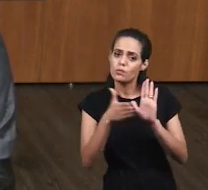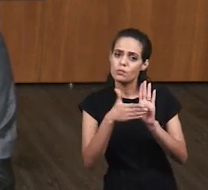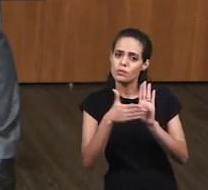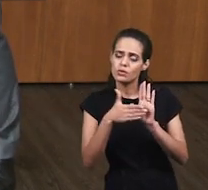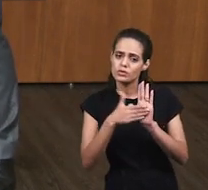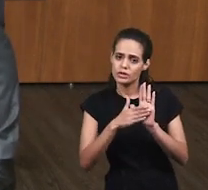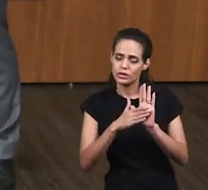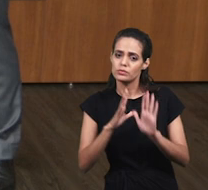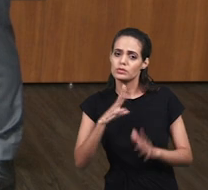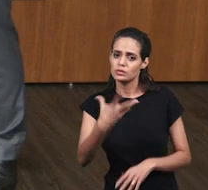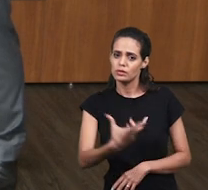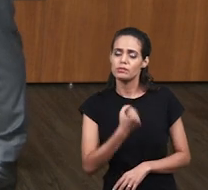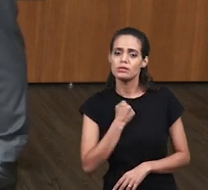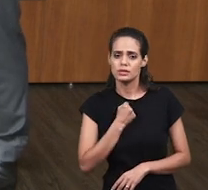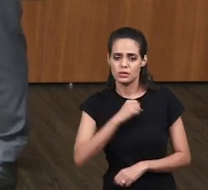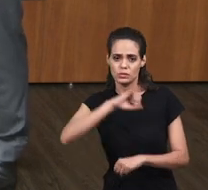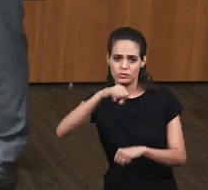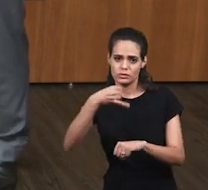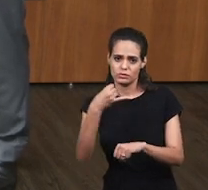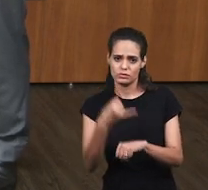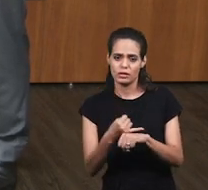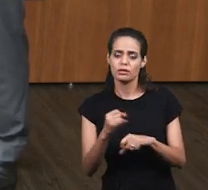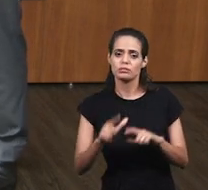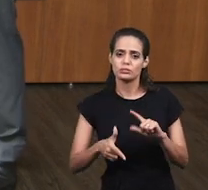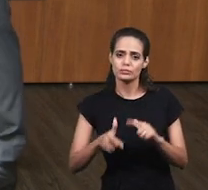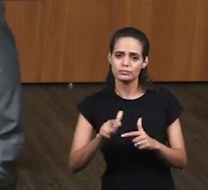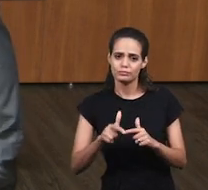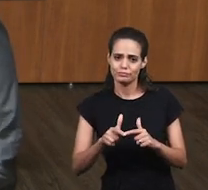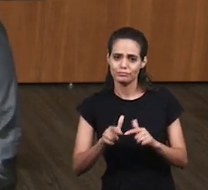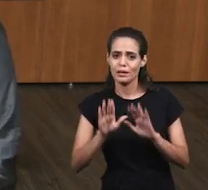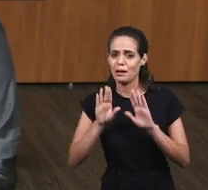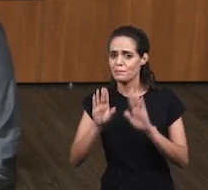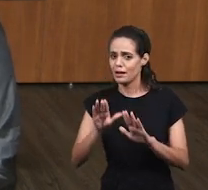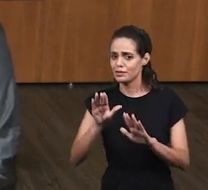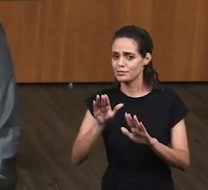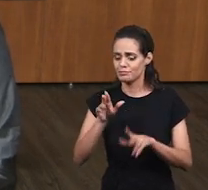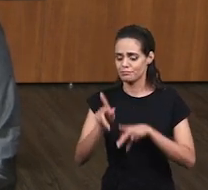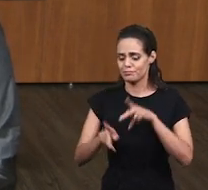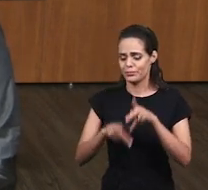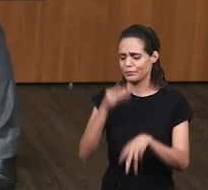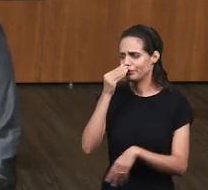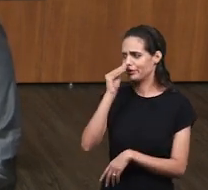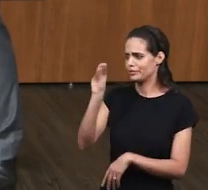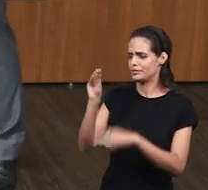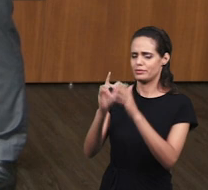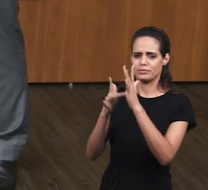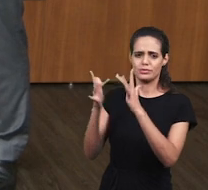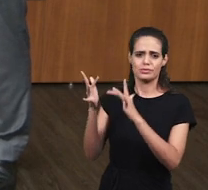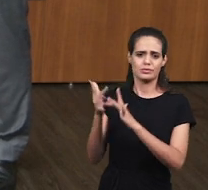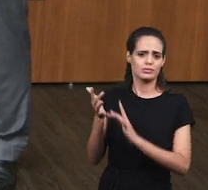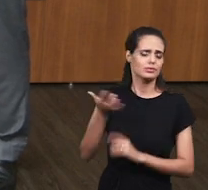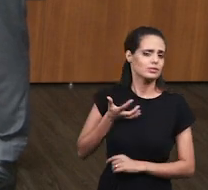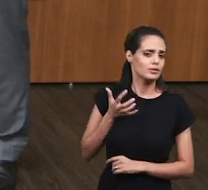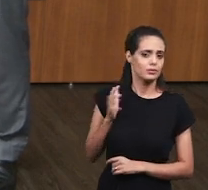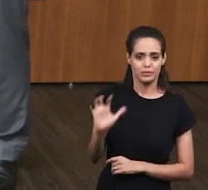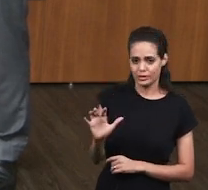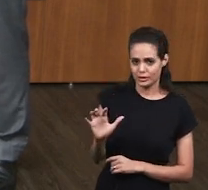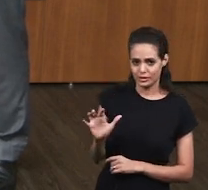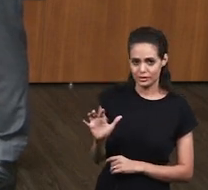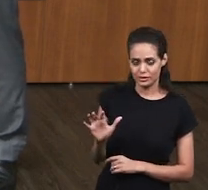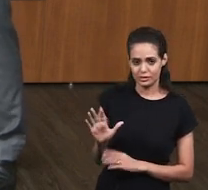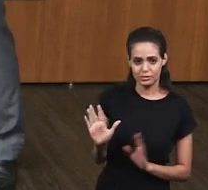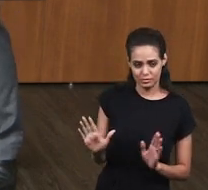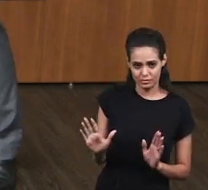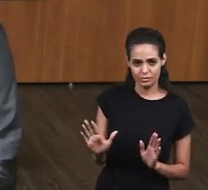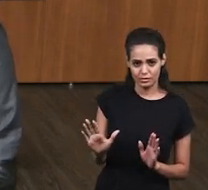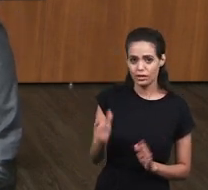S'ils ont renié, ils l'ont rejeté, ils n'ont pas voulu. Donc ils ont rejeté aussi celui qui l'avait envoyé.